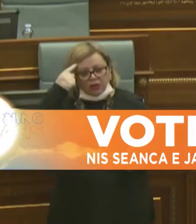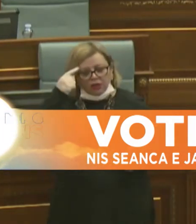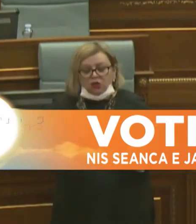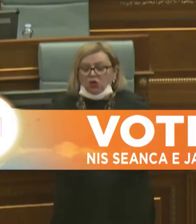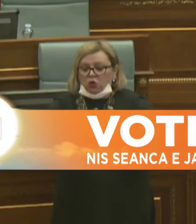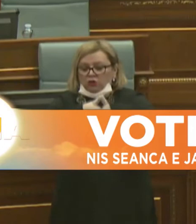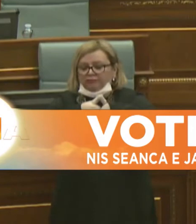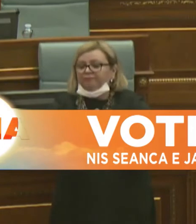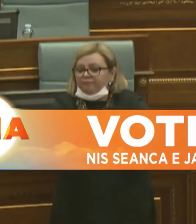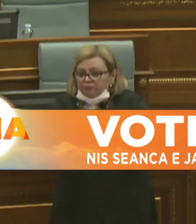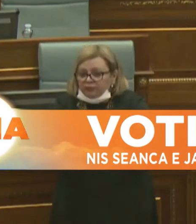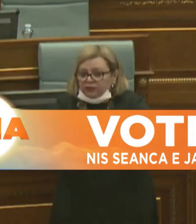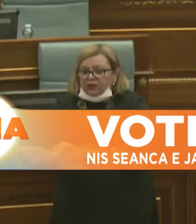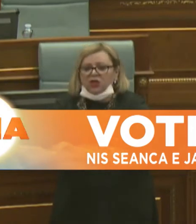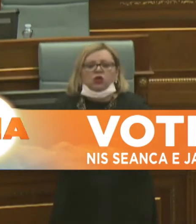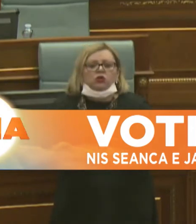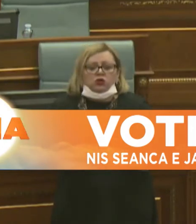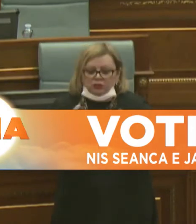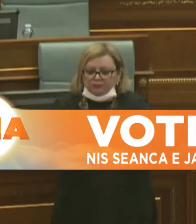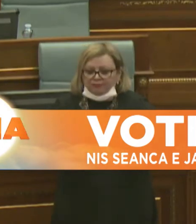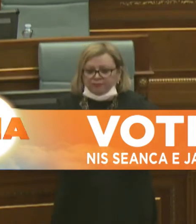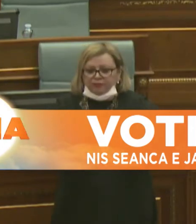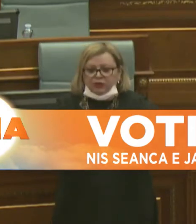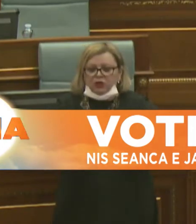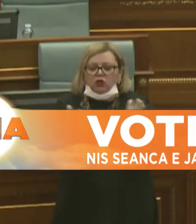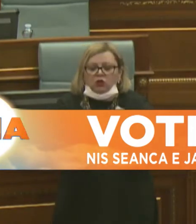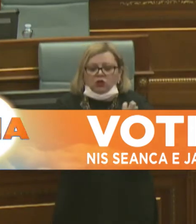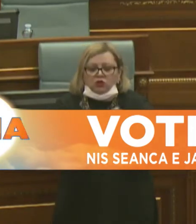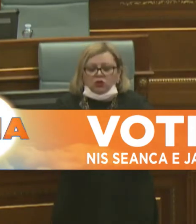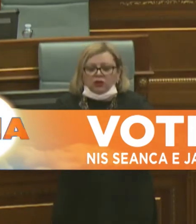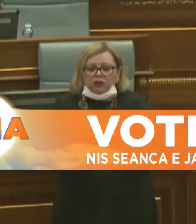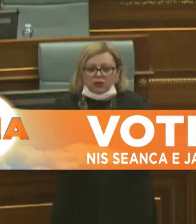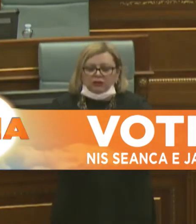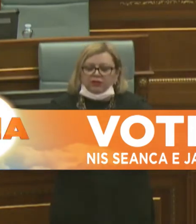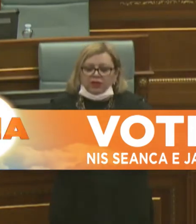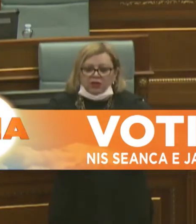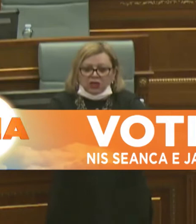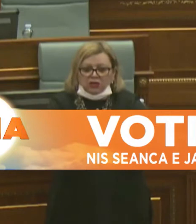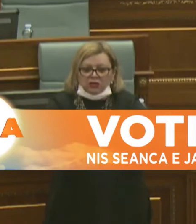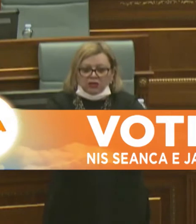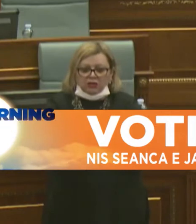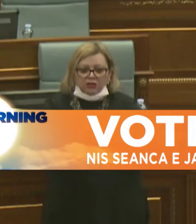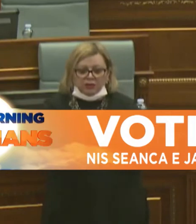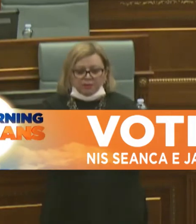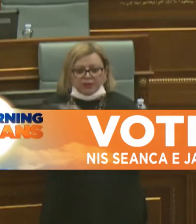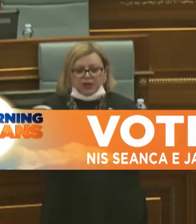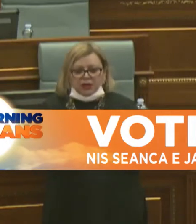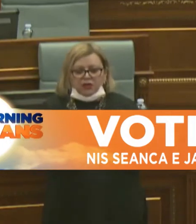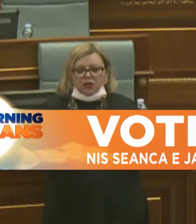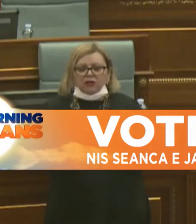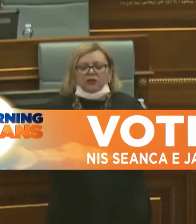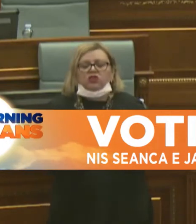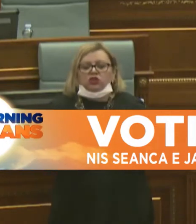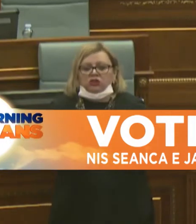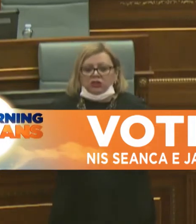kulmin e kësaj pandemie, me situatën nën kontroll, ne duhet vëmë zbatim një strategji afatmesme për të përgatitur sistemin tonë